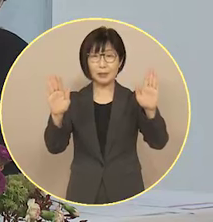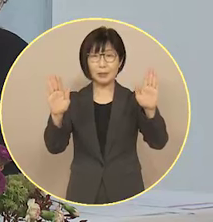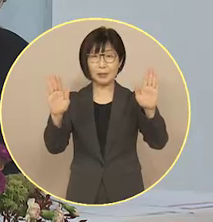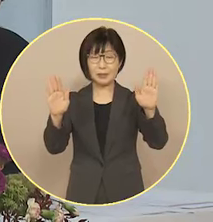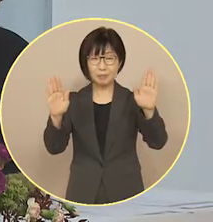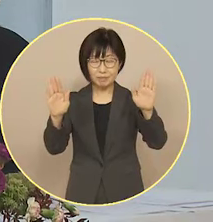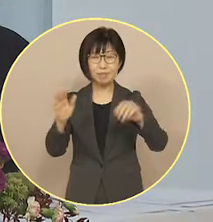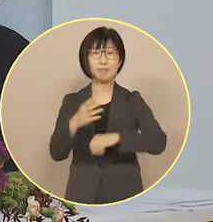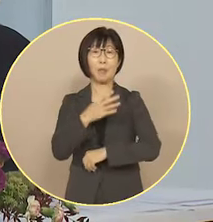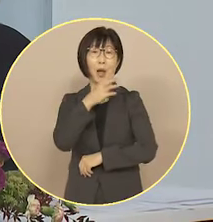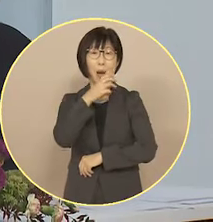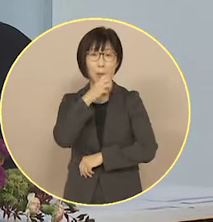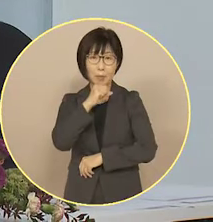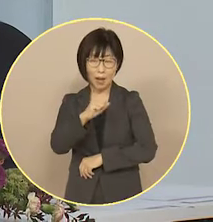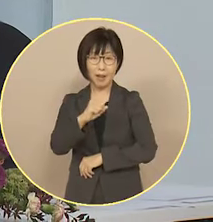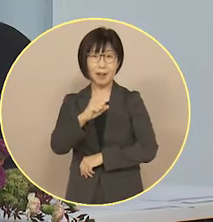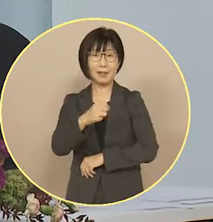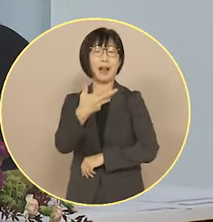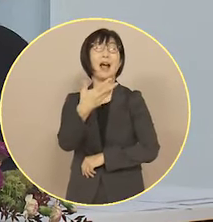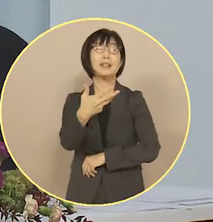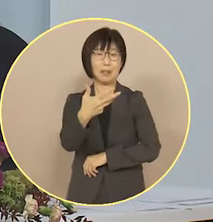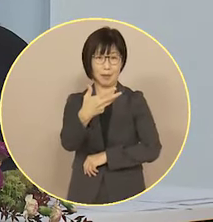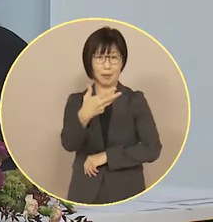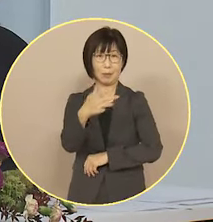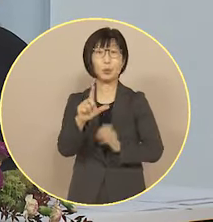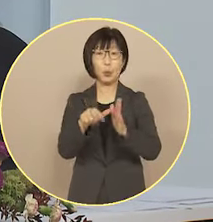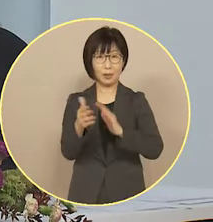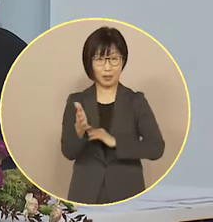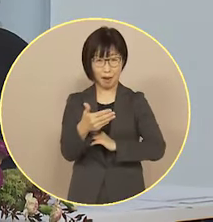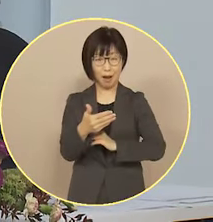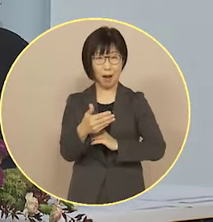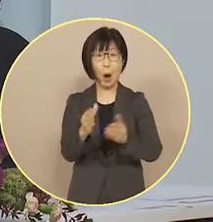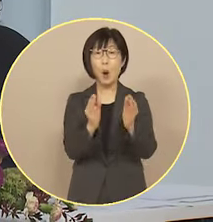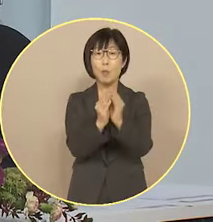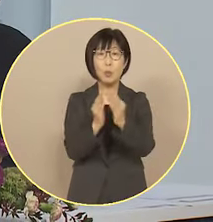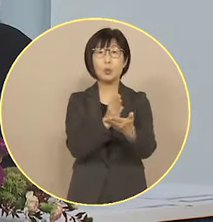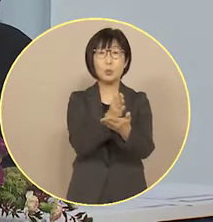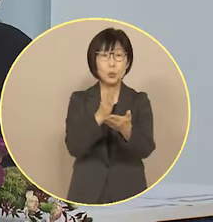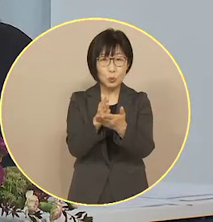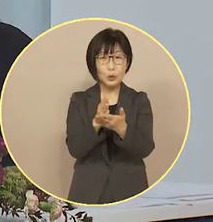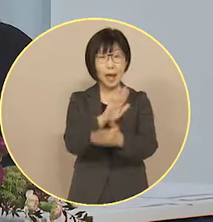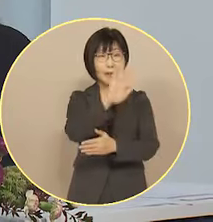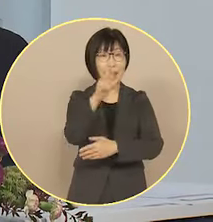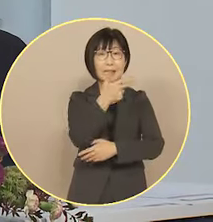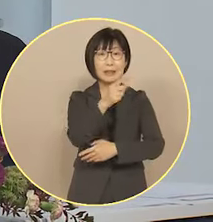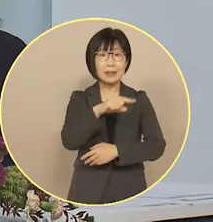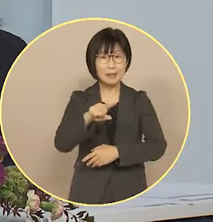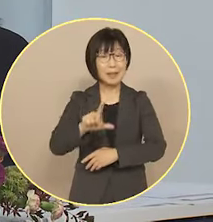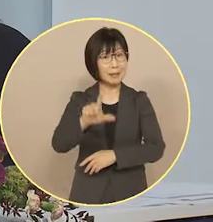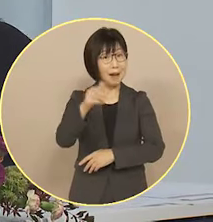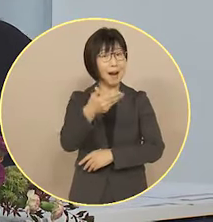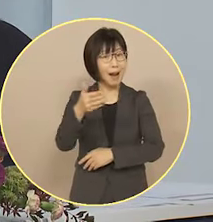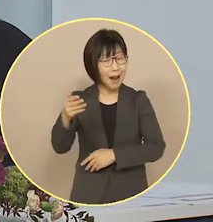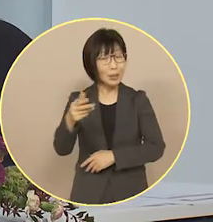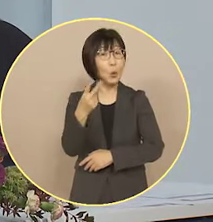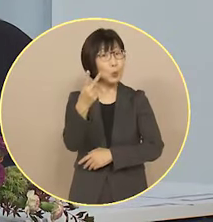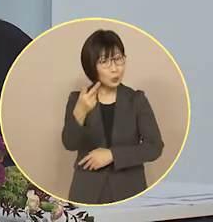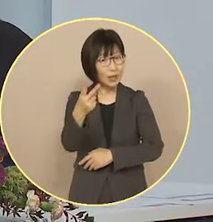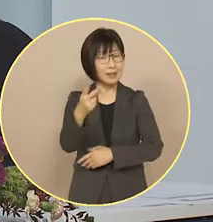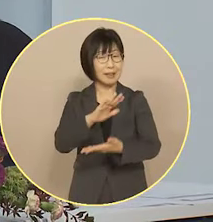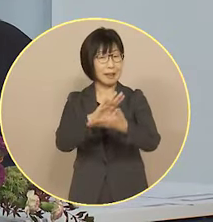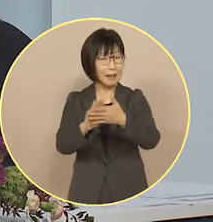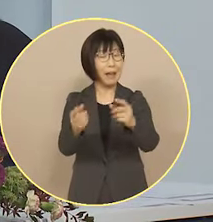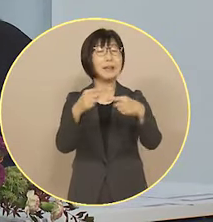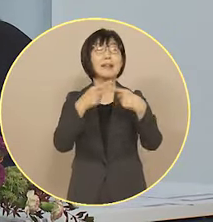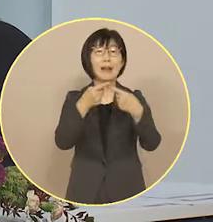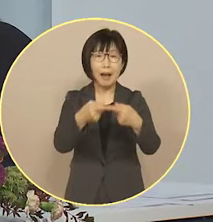が1875年明治8年桃が桃天津上海の2つの品種